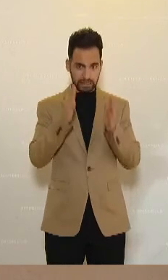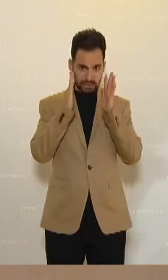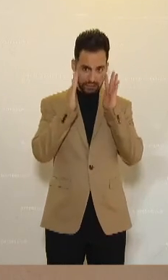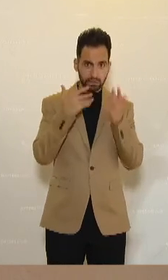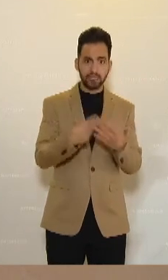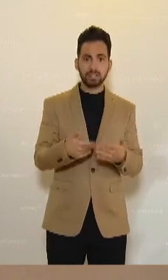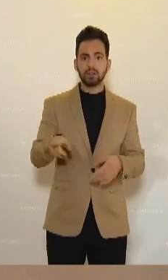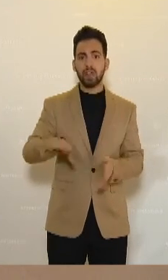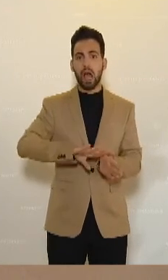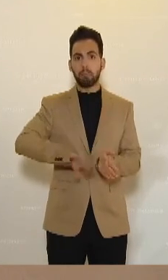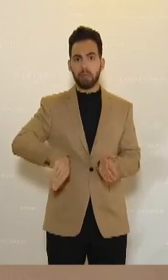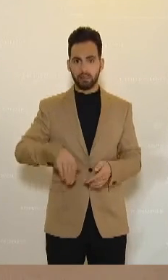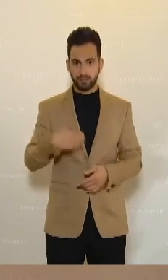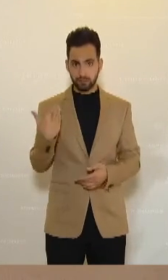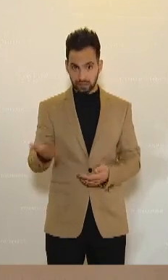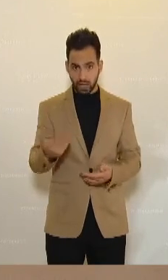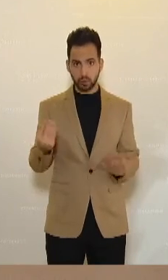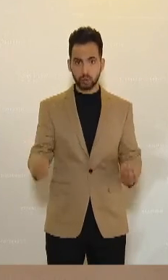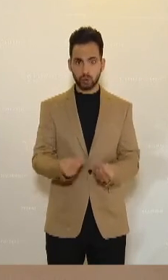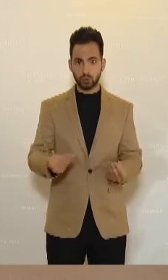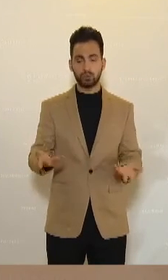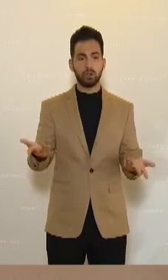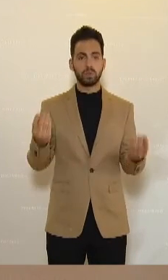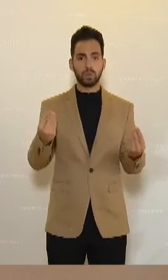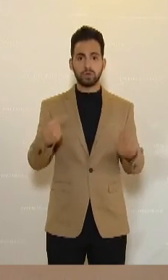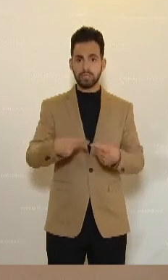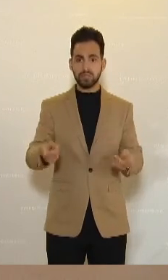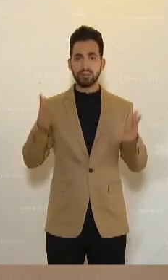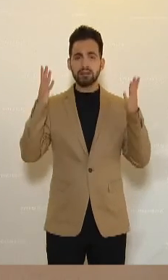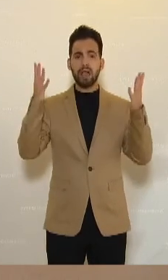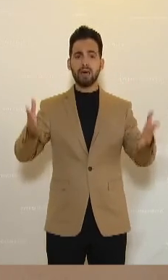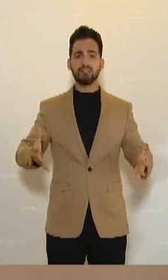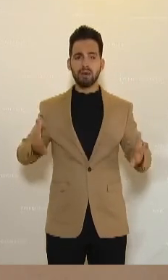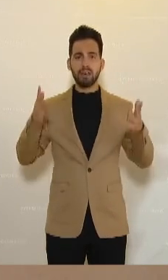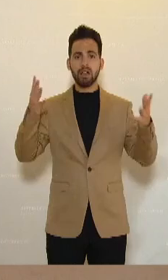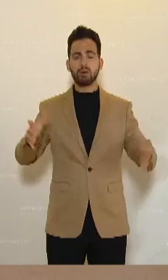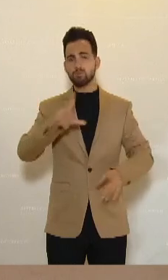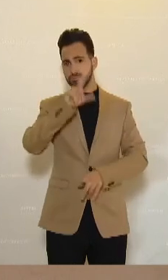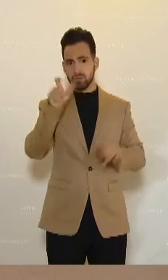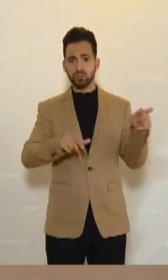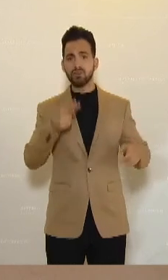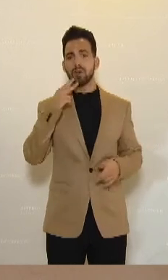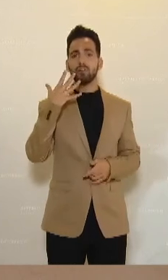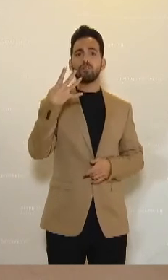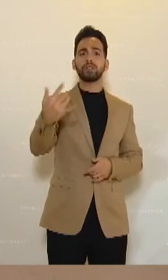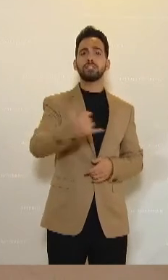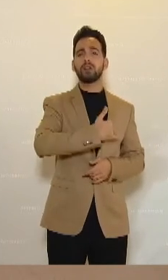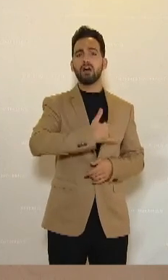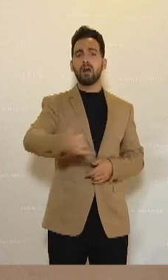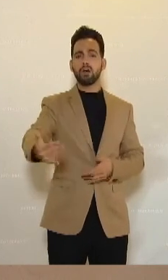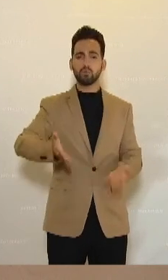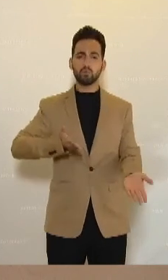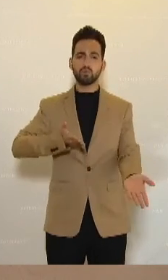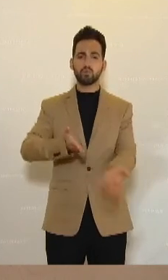ist der Grund, geschätzte Damen und Herren. Sie haben ja keine Ahnung. Sie haben keine Ahnung, wie es den Menschen geht, die 45 Jahre gearbeitet